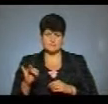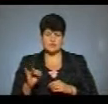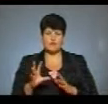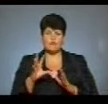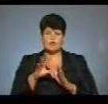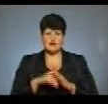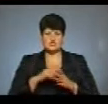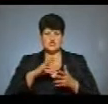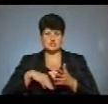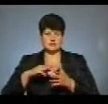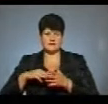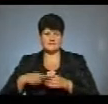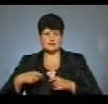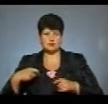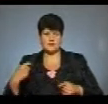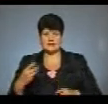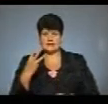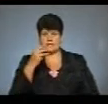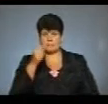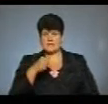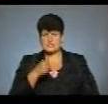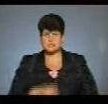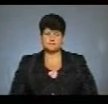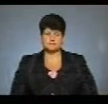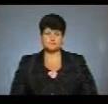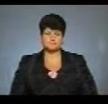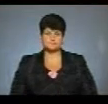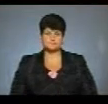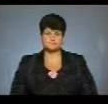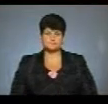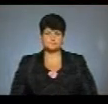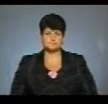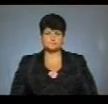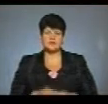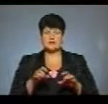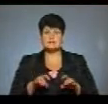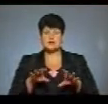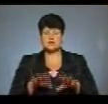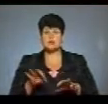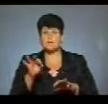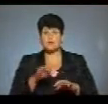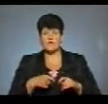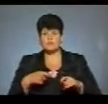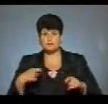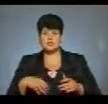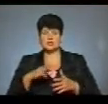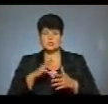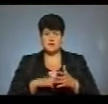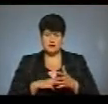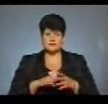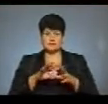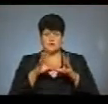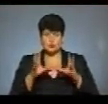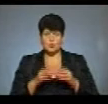у Верховній Раді відтермінували на 3 місяці. За рішення про відтермінування штрафів в основному і в